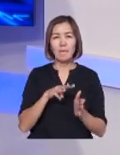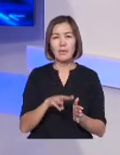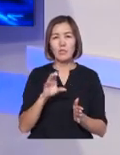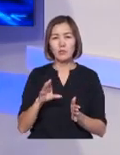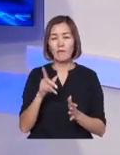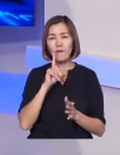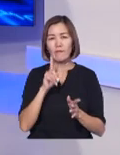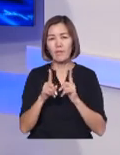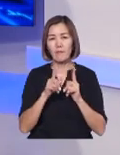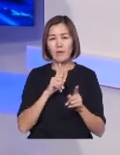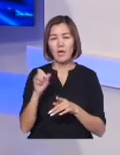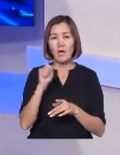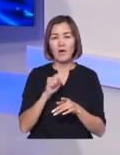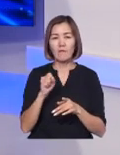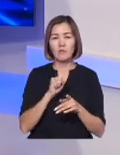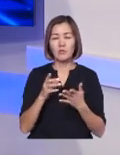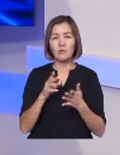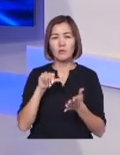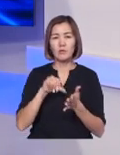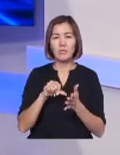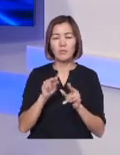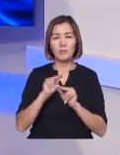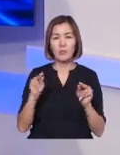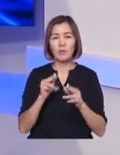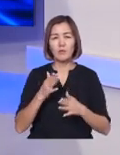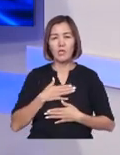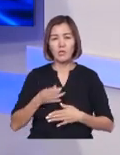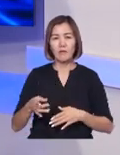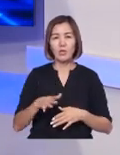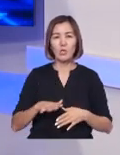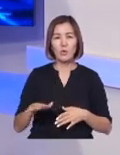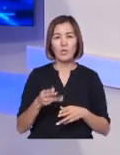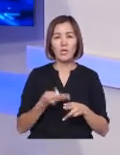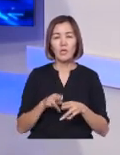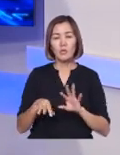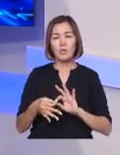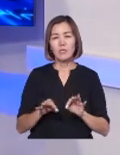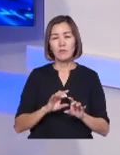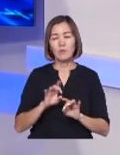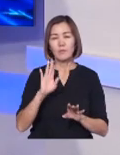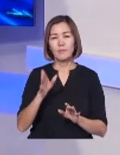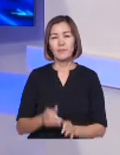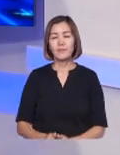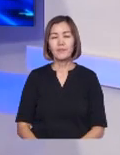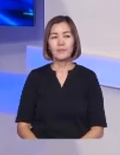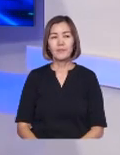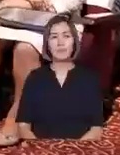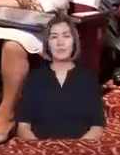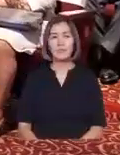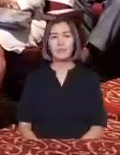во время традиционной августовской конференции с участием педагогов нашего региона. Тему продолжит Айгерим Купаева.